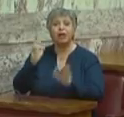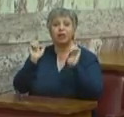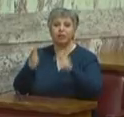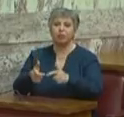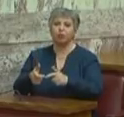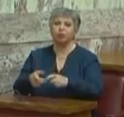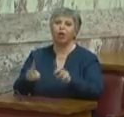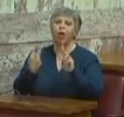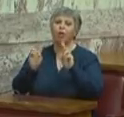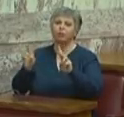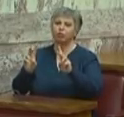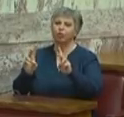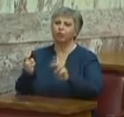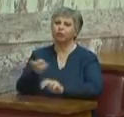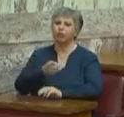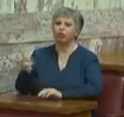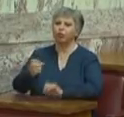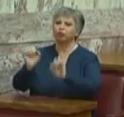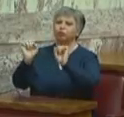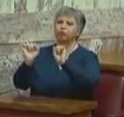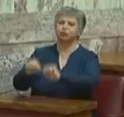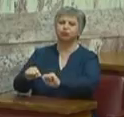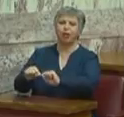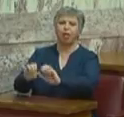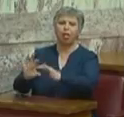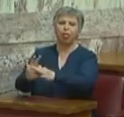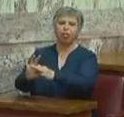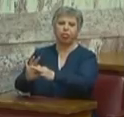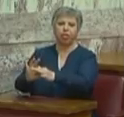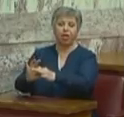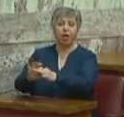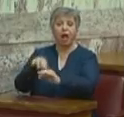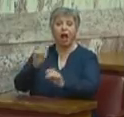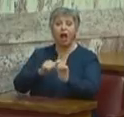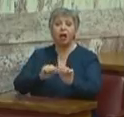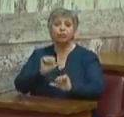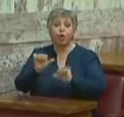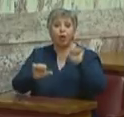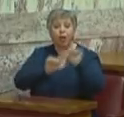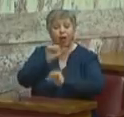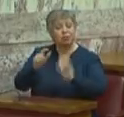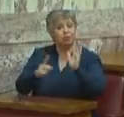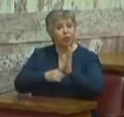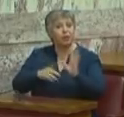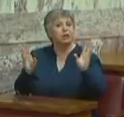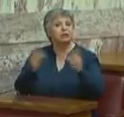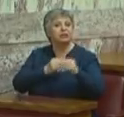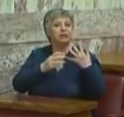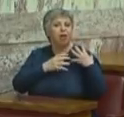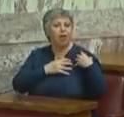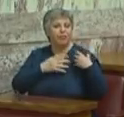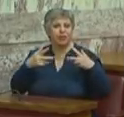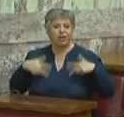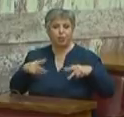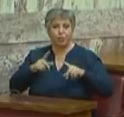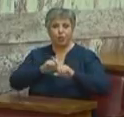συμφωνούν απολύτως. Εκλογές! Να μην αλλάξει ο νόμος περί ευθύνης υπουργών, να μην υπάρξει συνταγματική